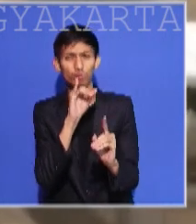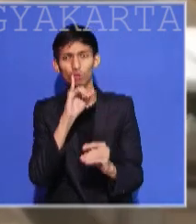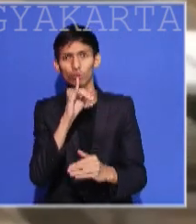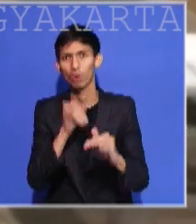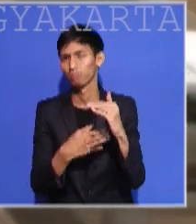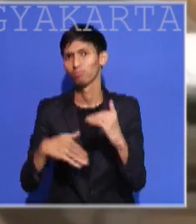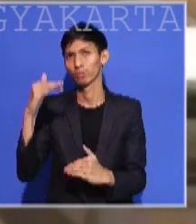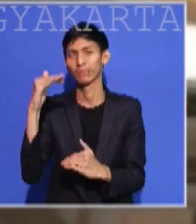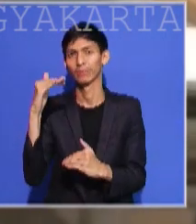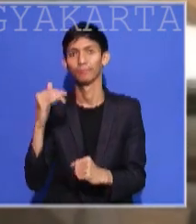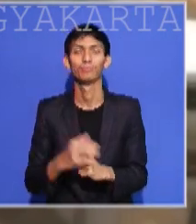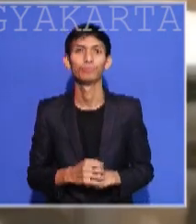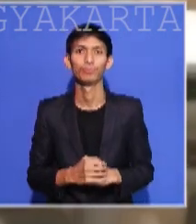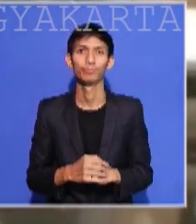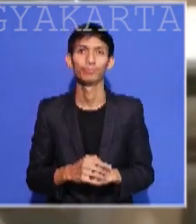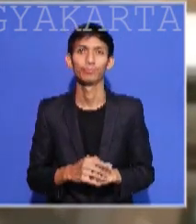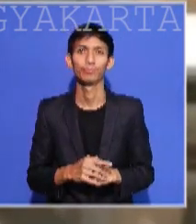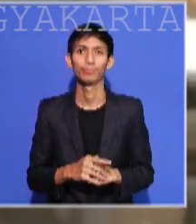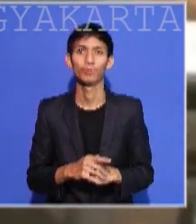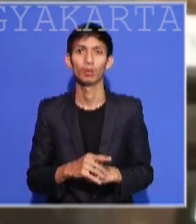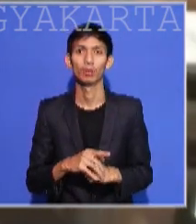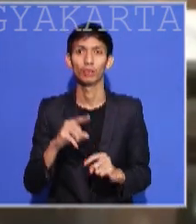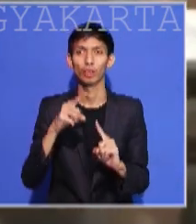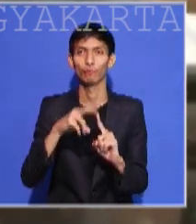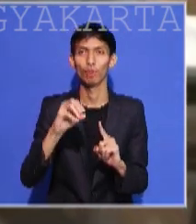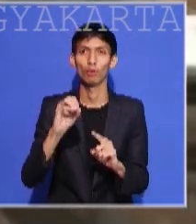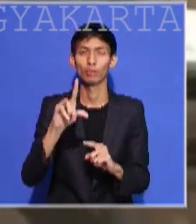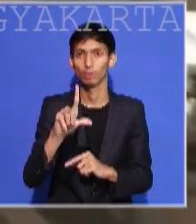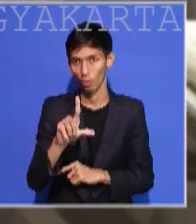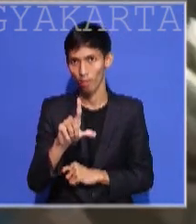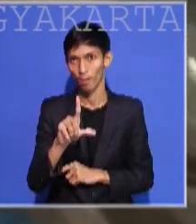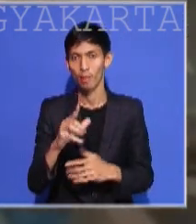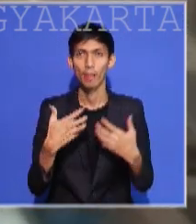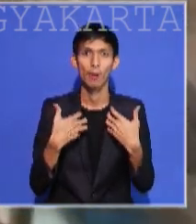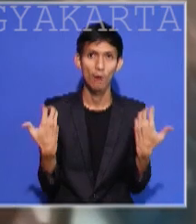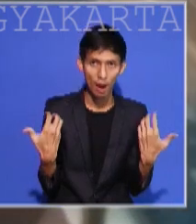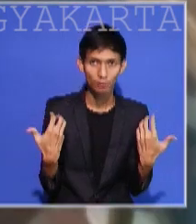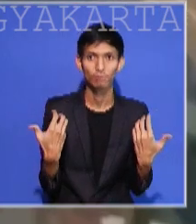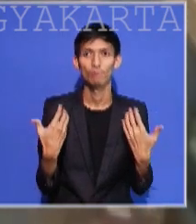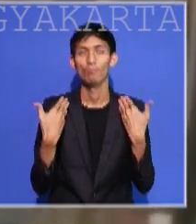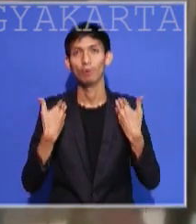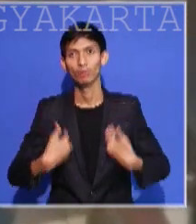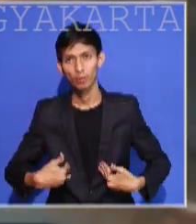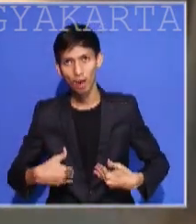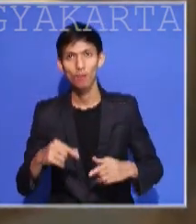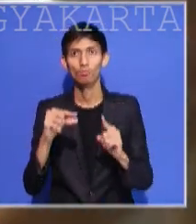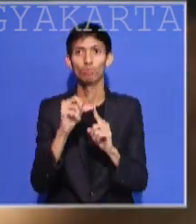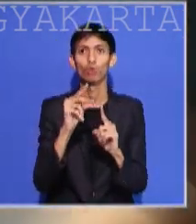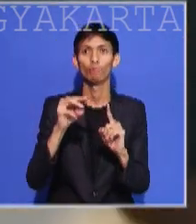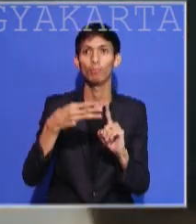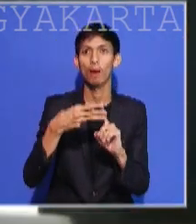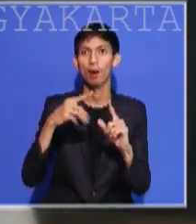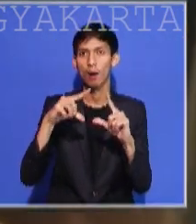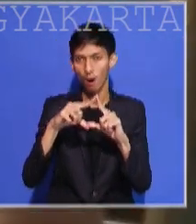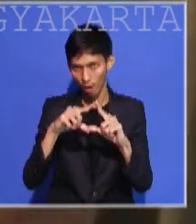serat setelah fosil hewan tumbuhan ada fosil manusia purba kebetulan terus ada temuan Hindu Buddha